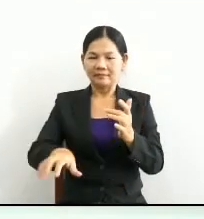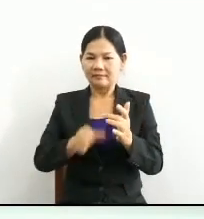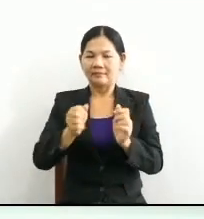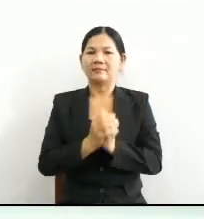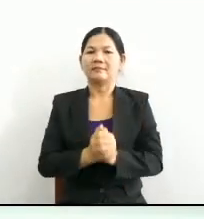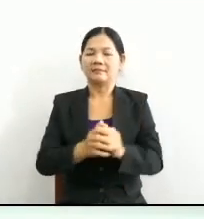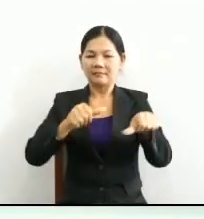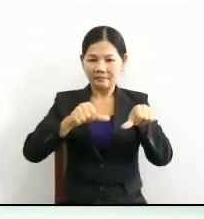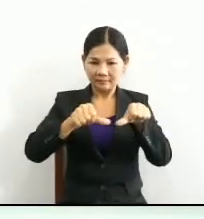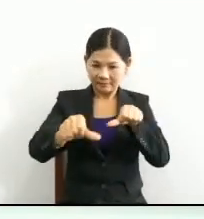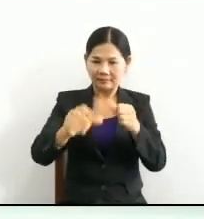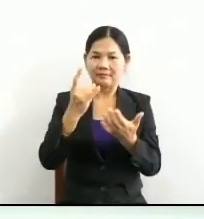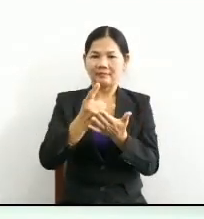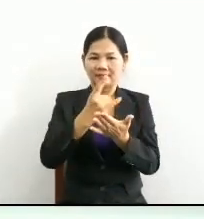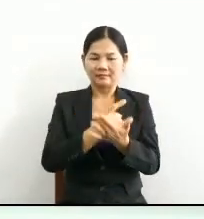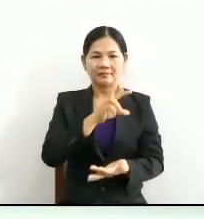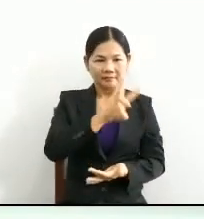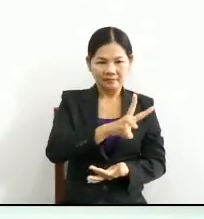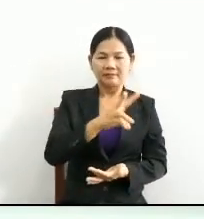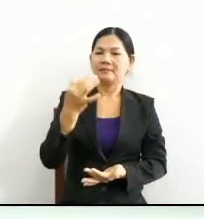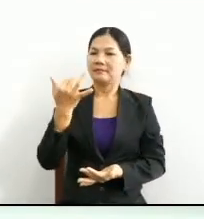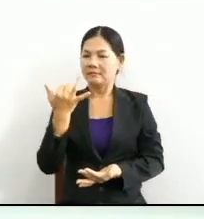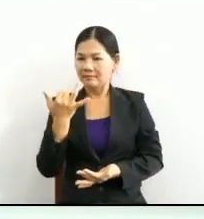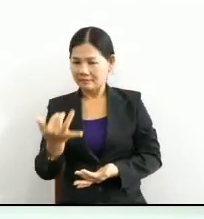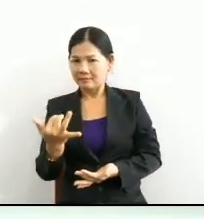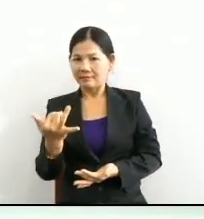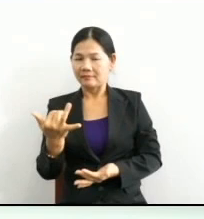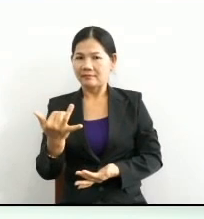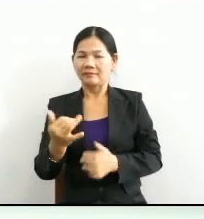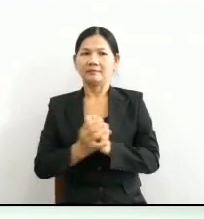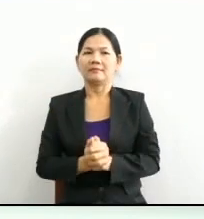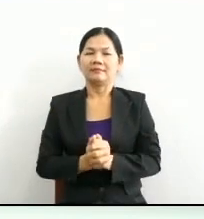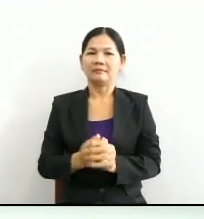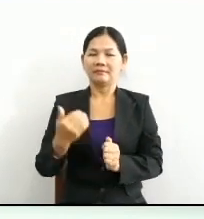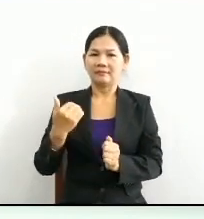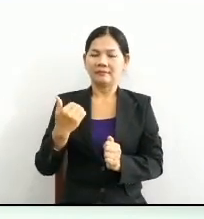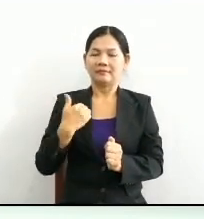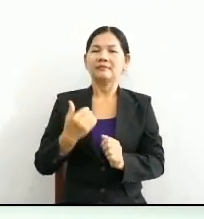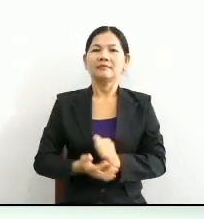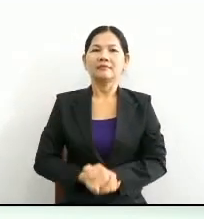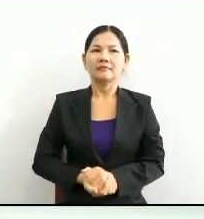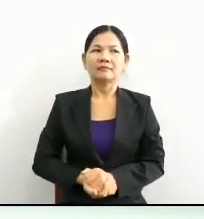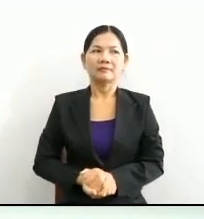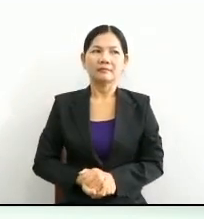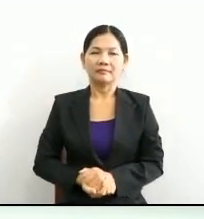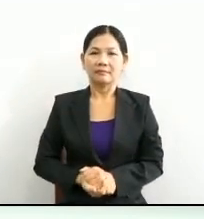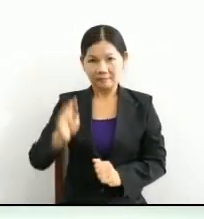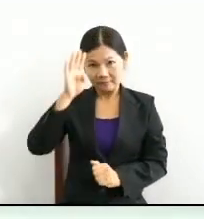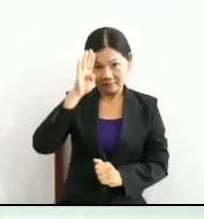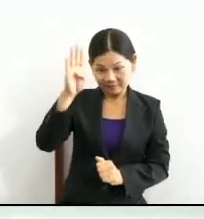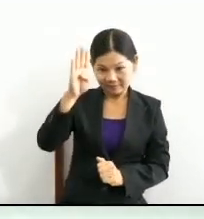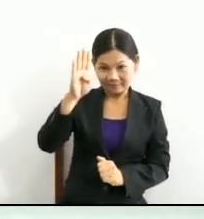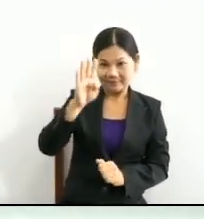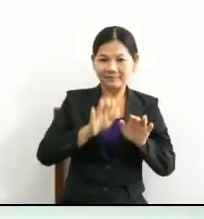mê riêng bằng tòa tiết cứ, mê riêng tì xa m sắp bàm bí, dương tớ mình đôi sọc hợp hiệp. Chà, ở đồng sức đấy,